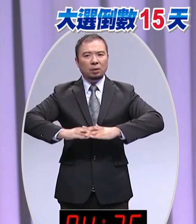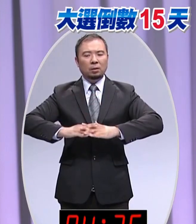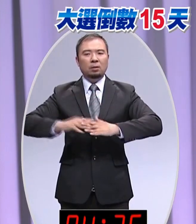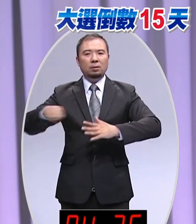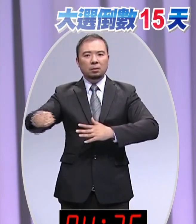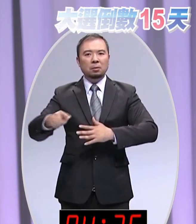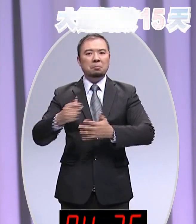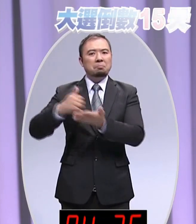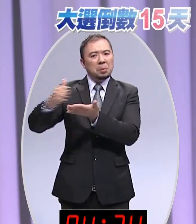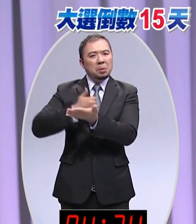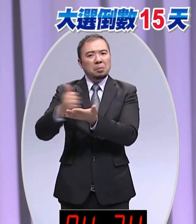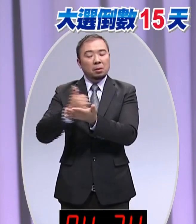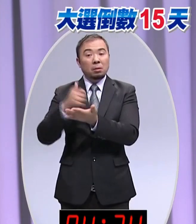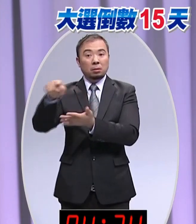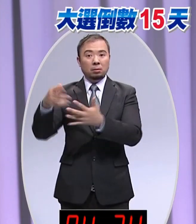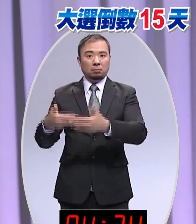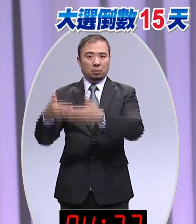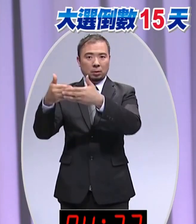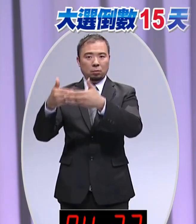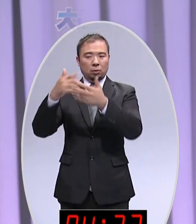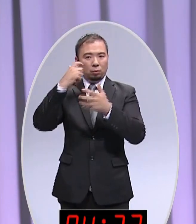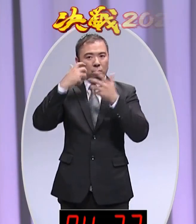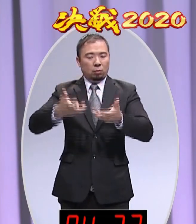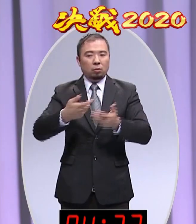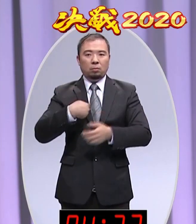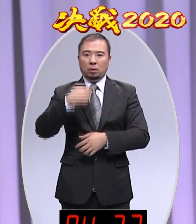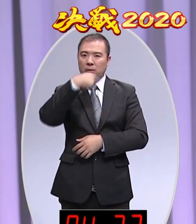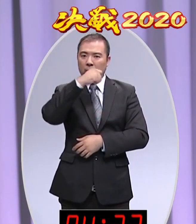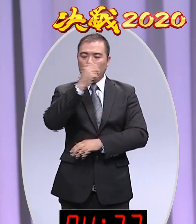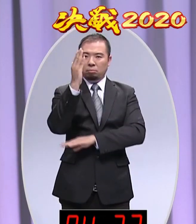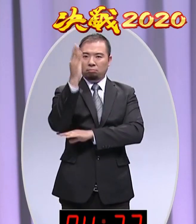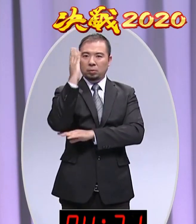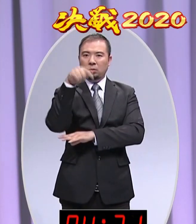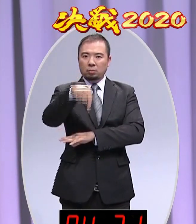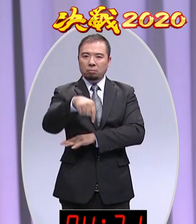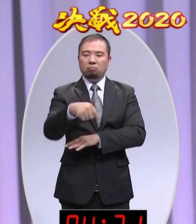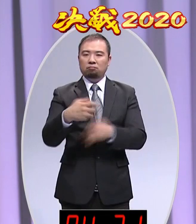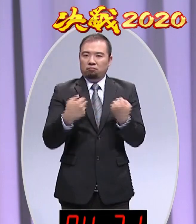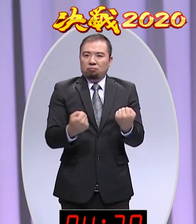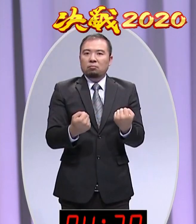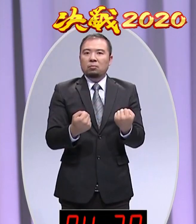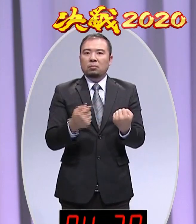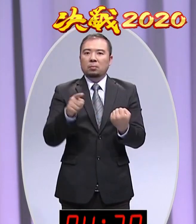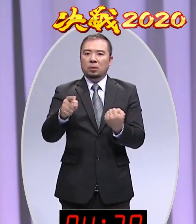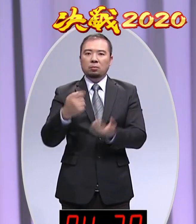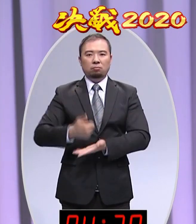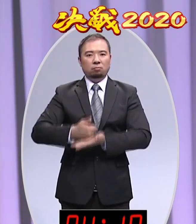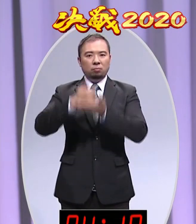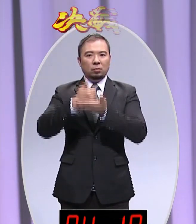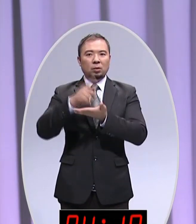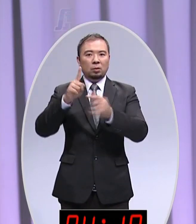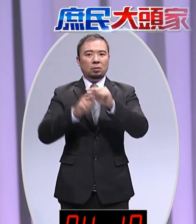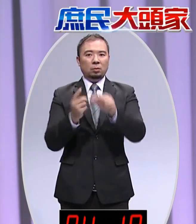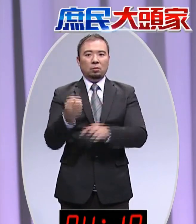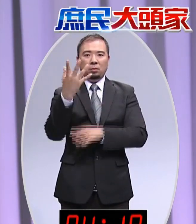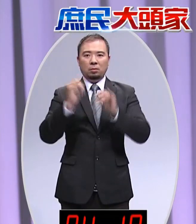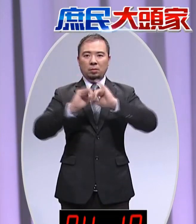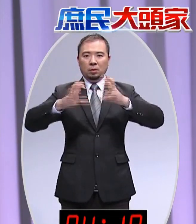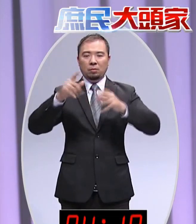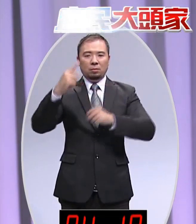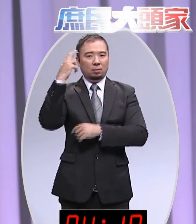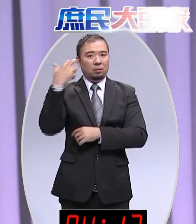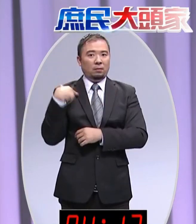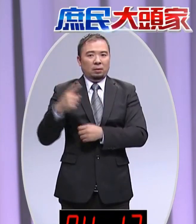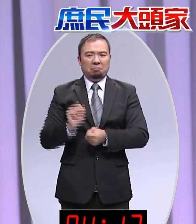视中华民国政府存在的事实，遵照中华民国宪法及征修条文跟两岸人